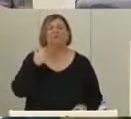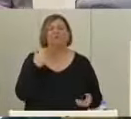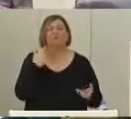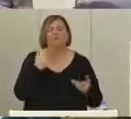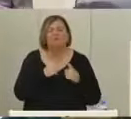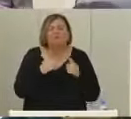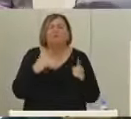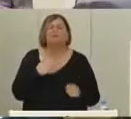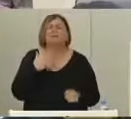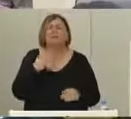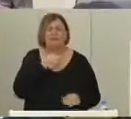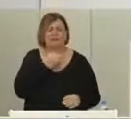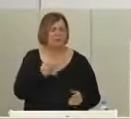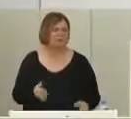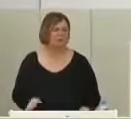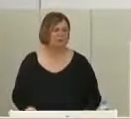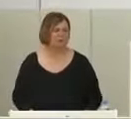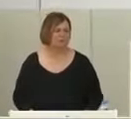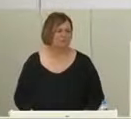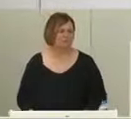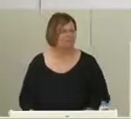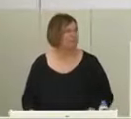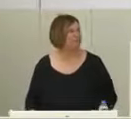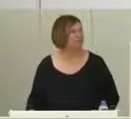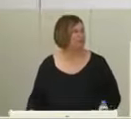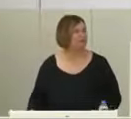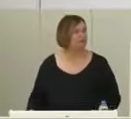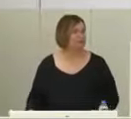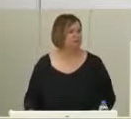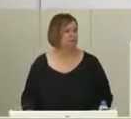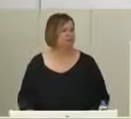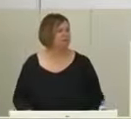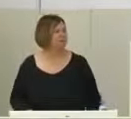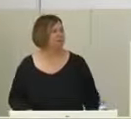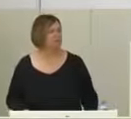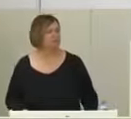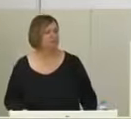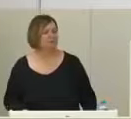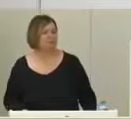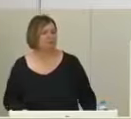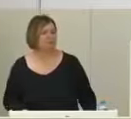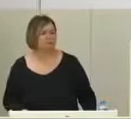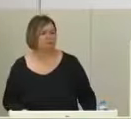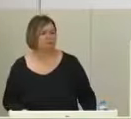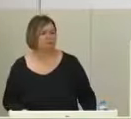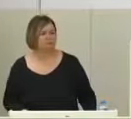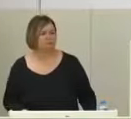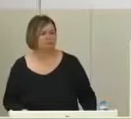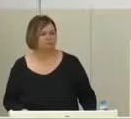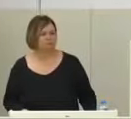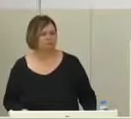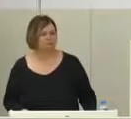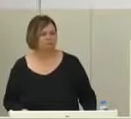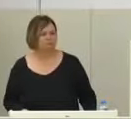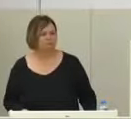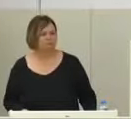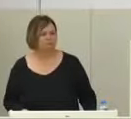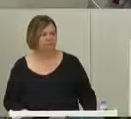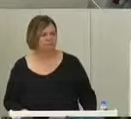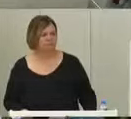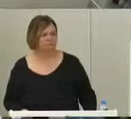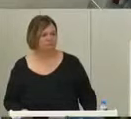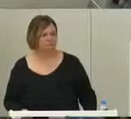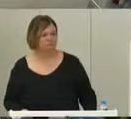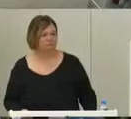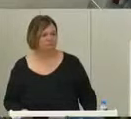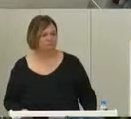söylemek istemiyorum. Teşekkür ediyorum. Teşekkür ederiz. Sayın Kökılıç. Sayın Kökılıç buyurun. Evet.